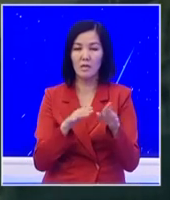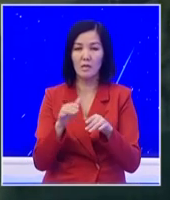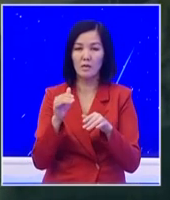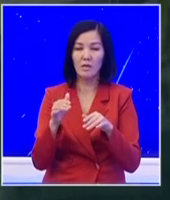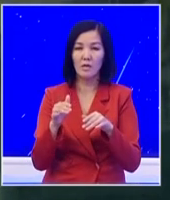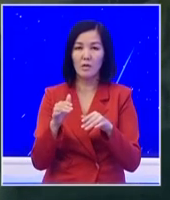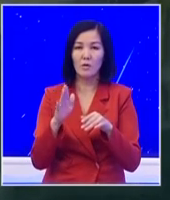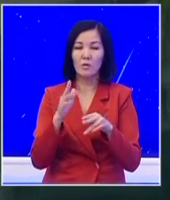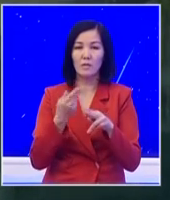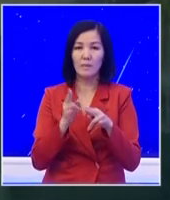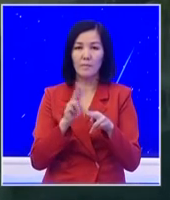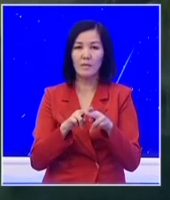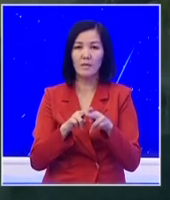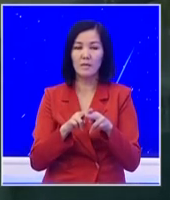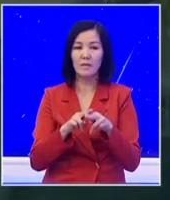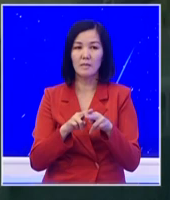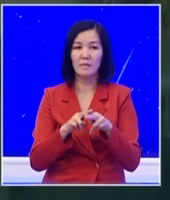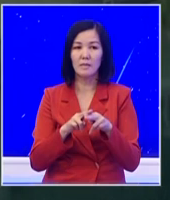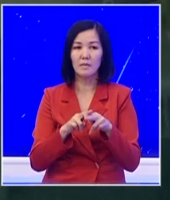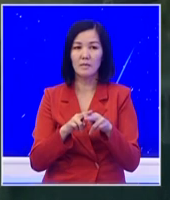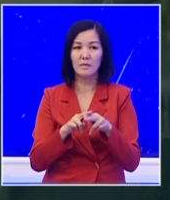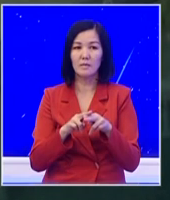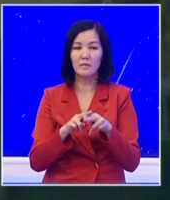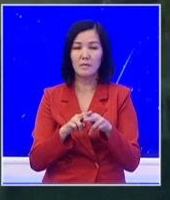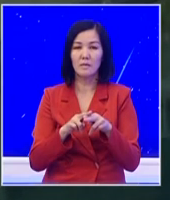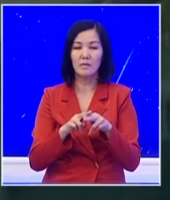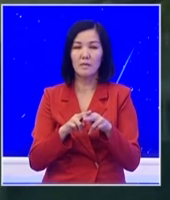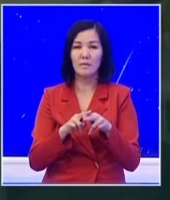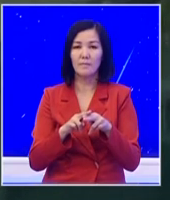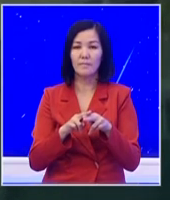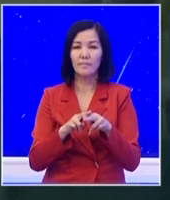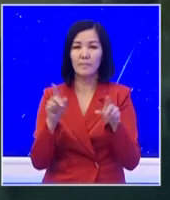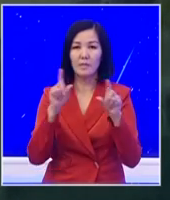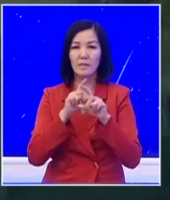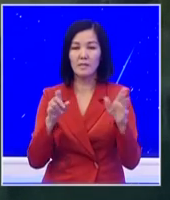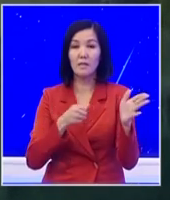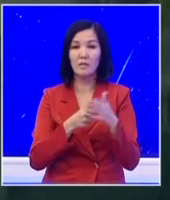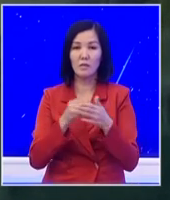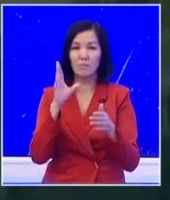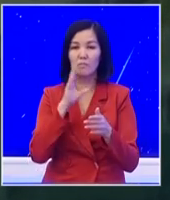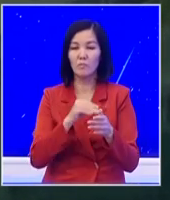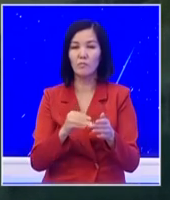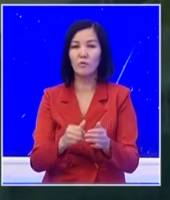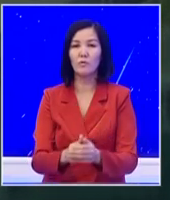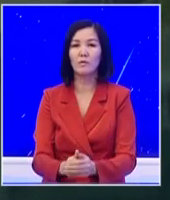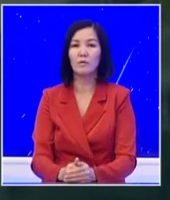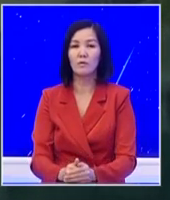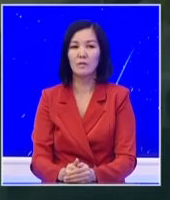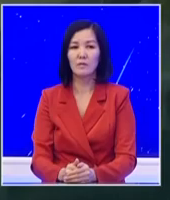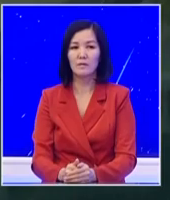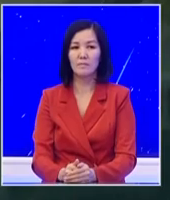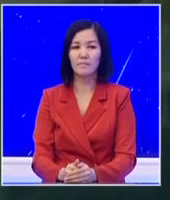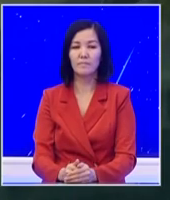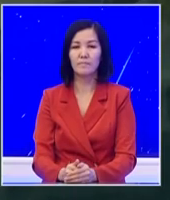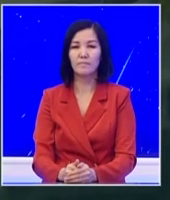тіпті заңды өрескел бұзылып отырған нысандар жауға дейін предписание